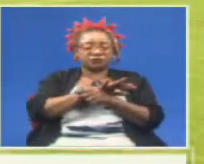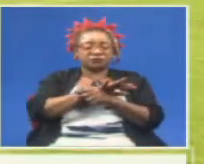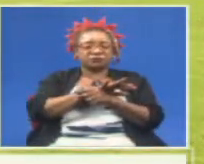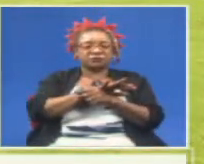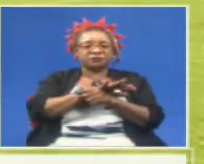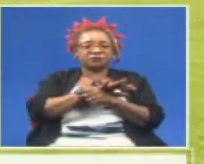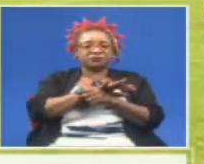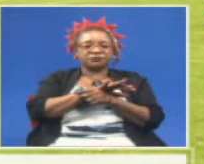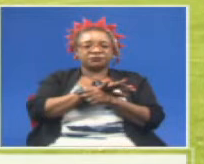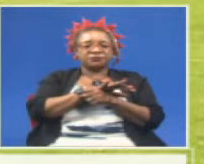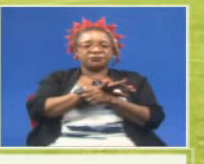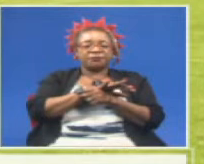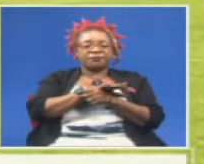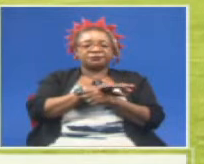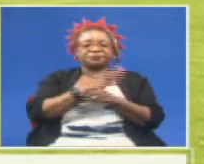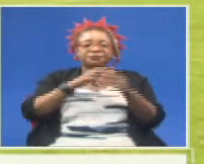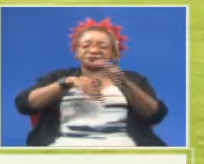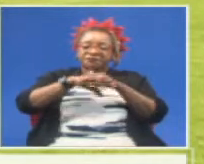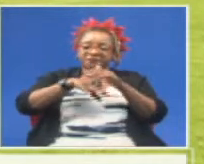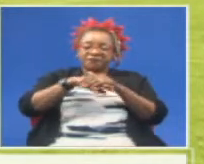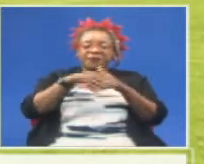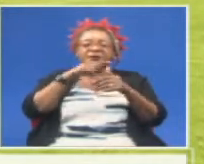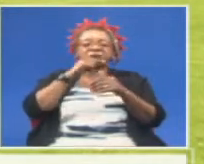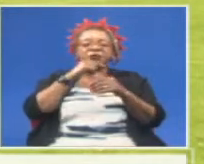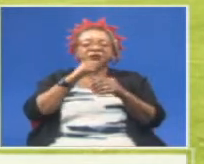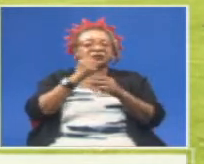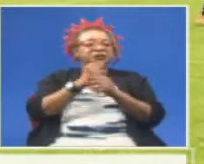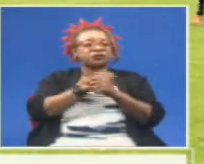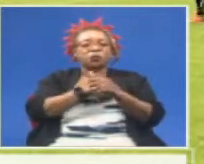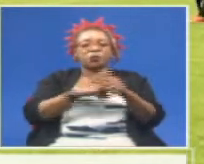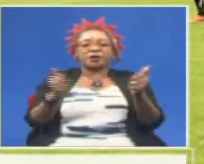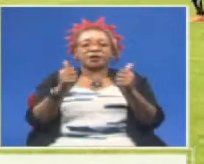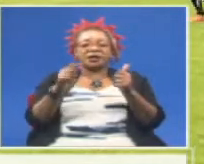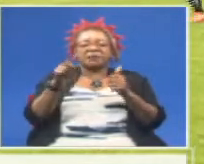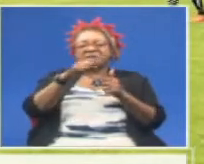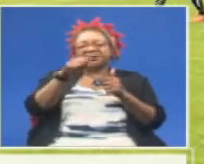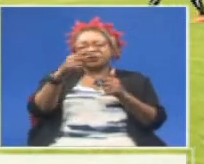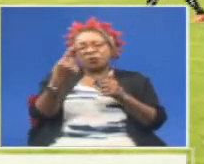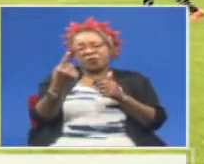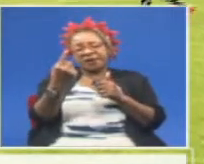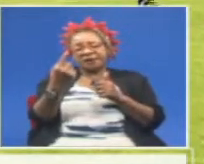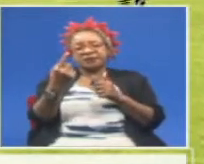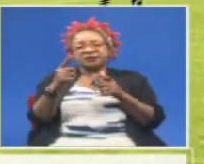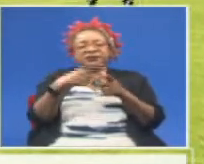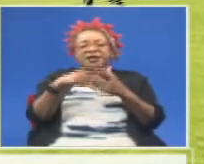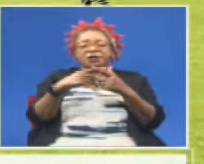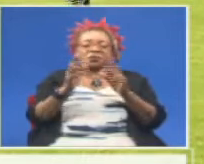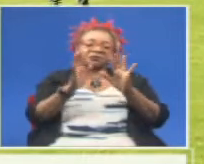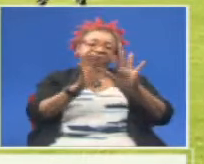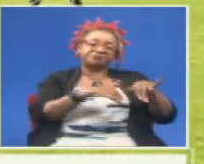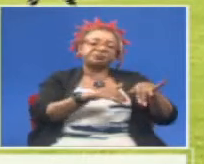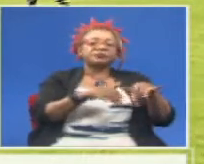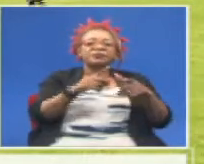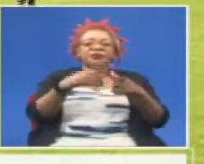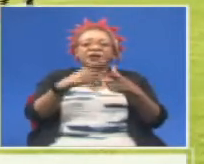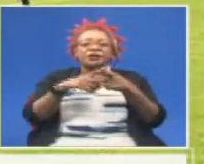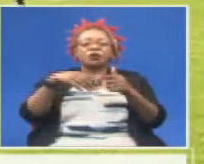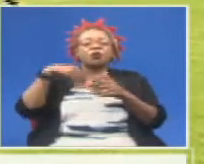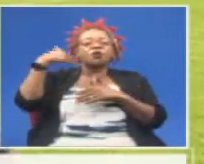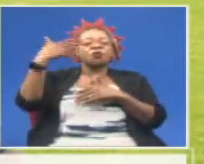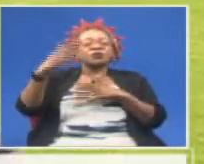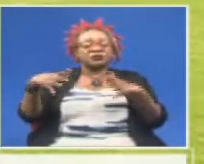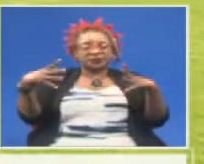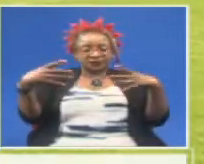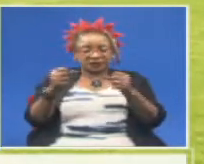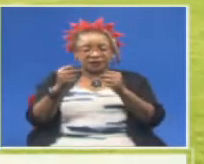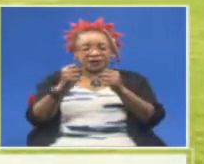karata. Tumecheza, vijana wamecheza vizuri. Though hiyo mistake moja tu na tukawazawadia. Nasema kuwa tumekuwa tukiattack,